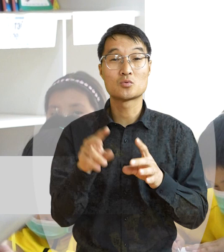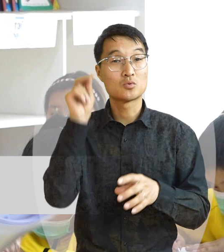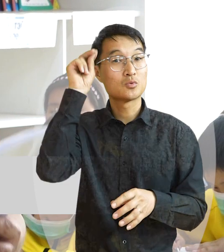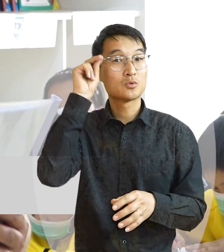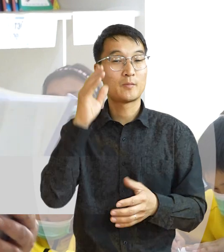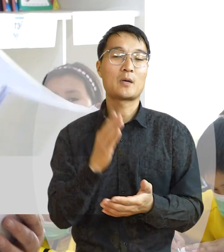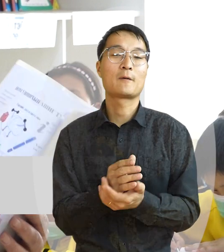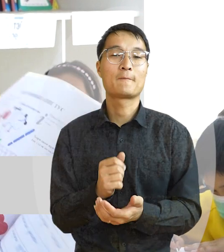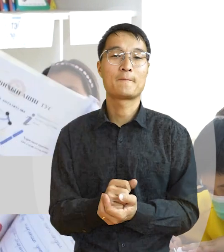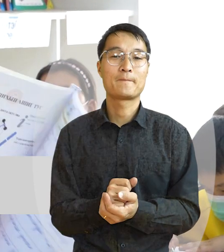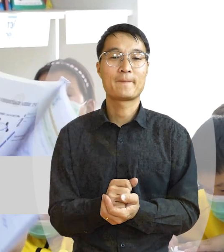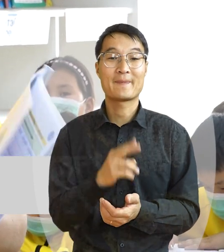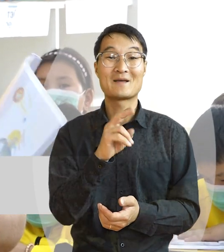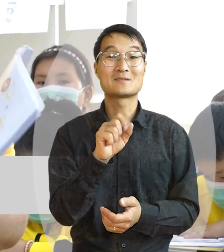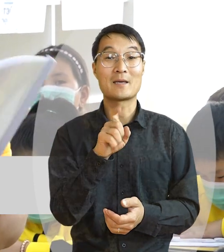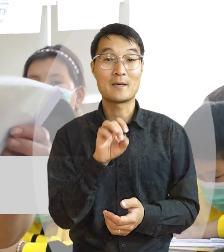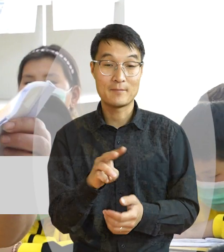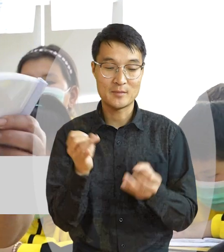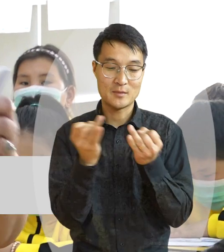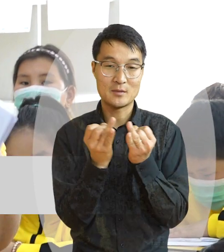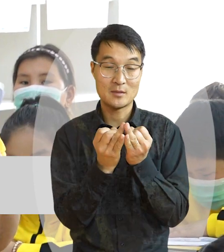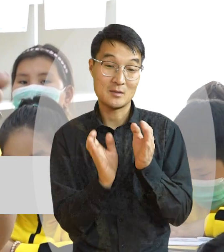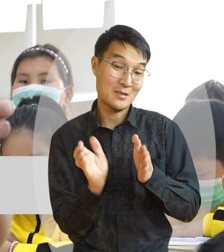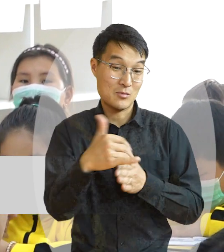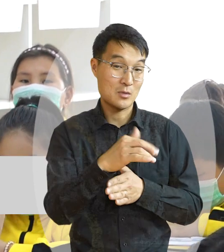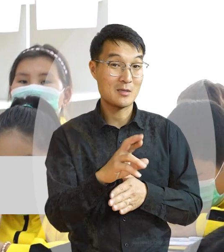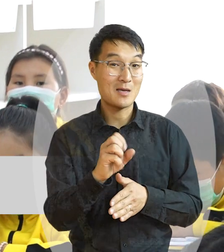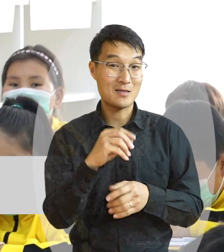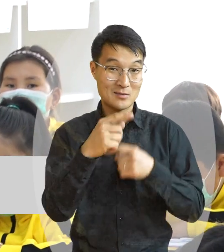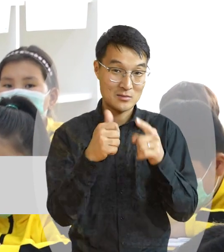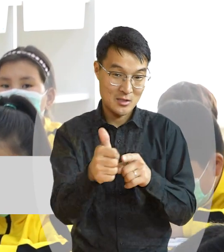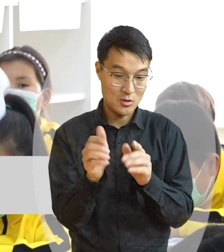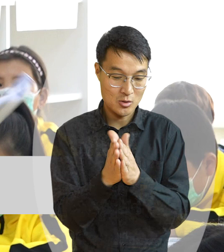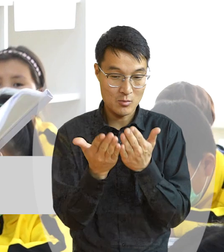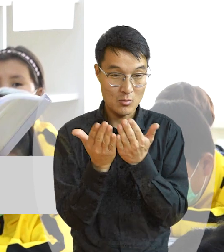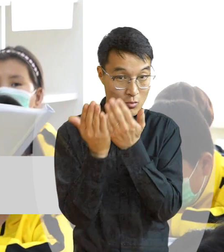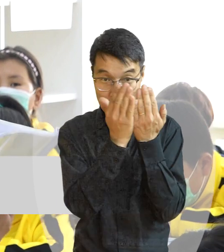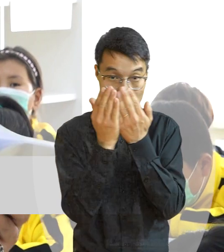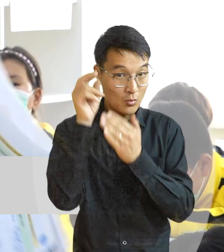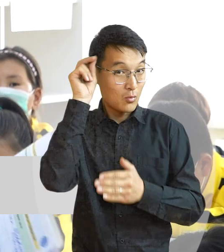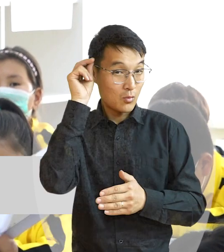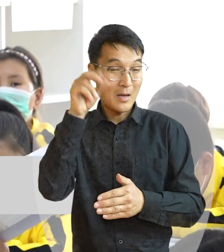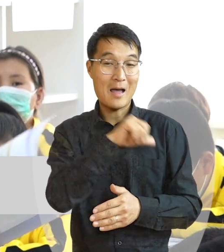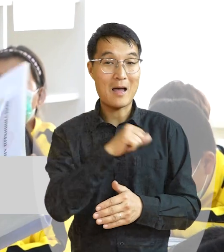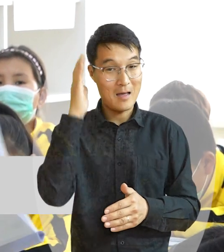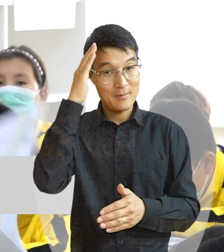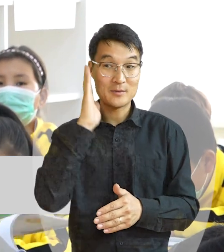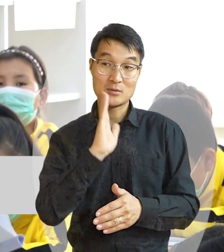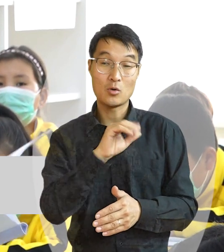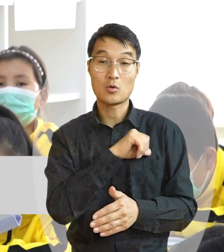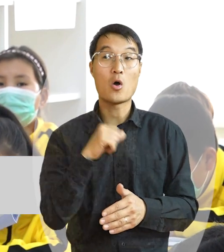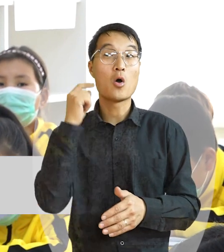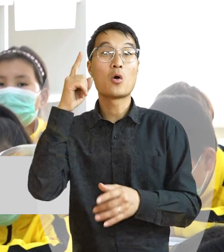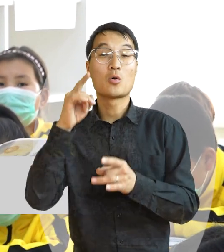номын уншсанаараа бид нэр одоо уншлагын тэмдэглэлийг үл хөтлөн сурсан. За, энэ тэмдэглэл дээр болохоор зэрэг эхлээдүүд бид нэр